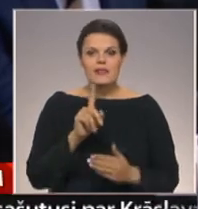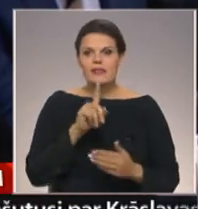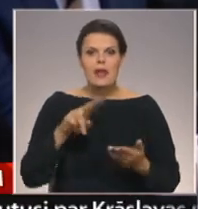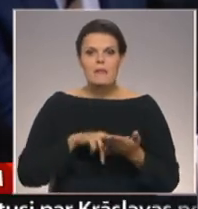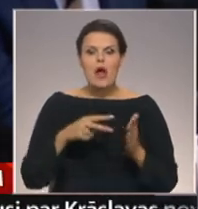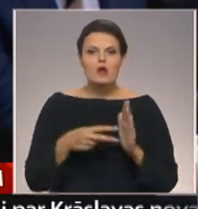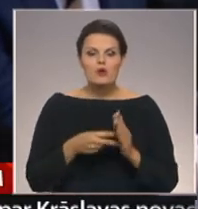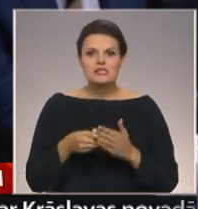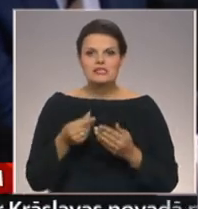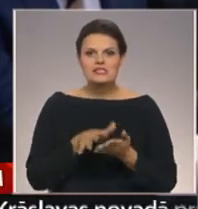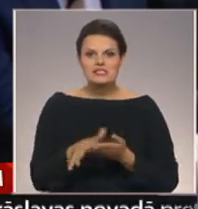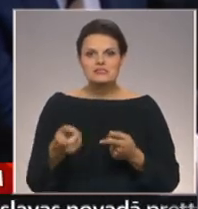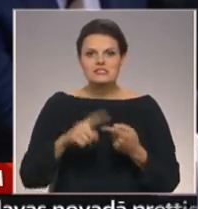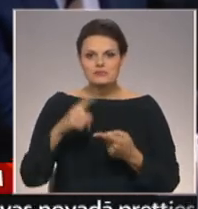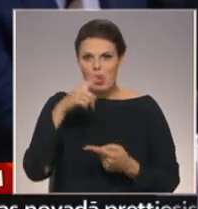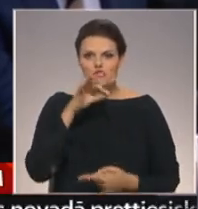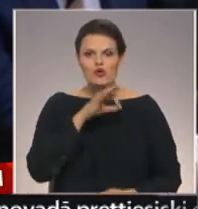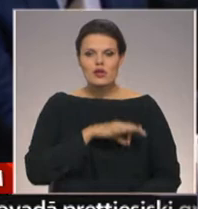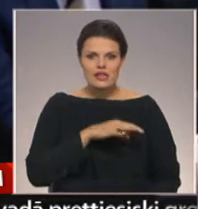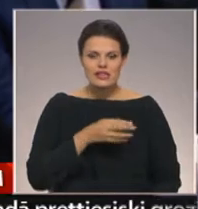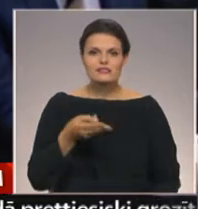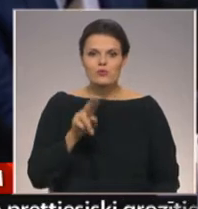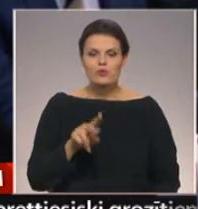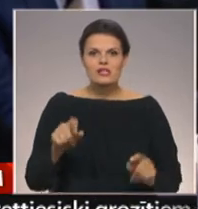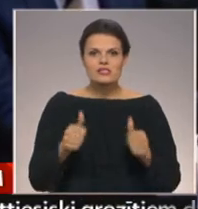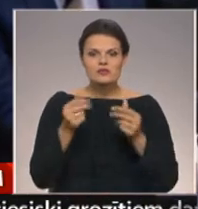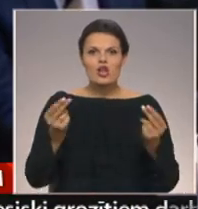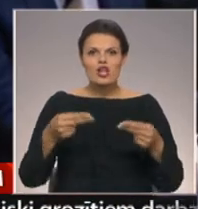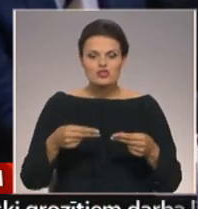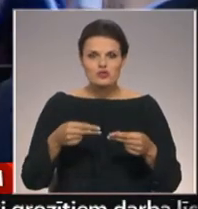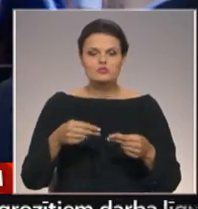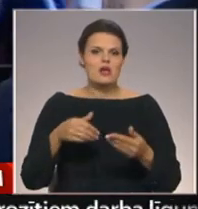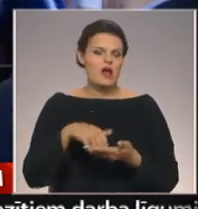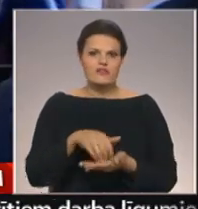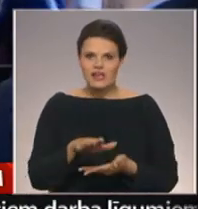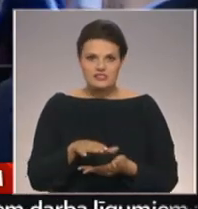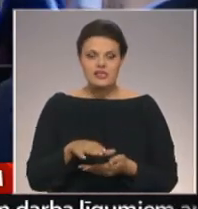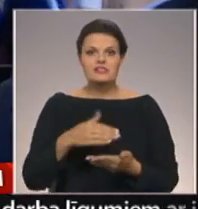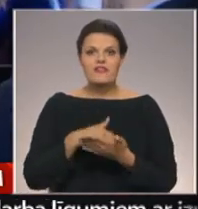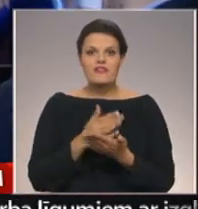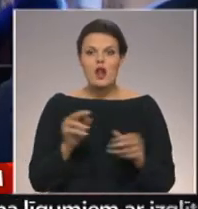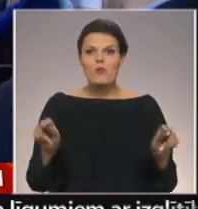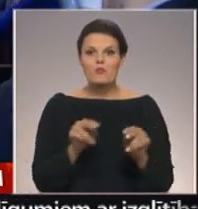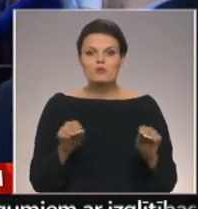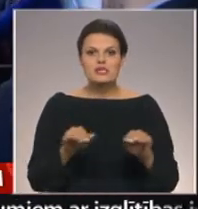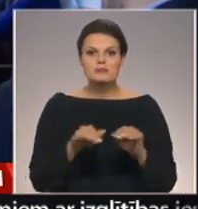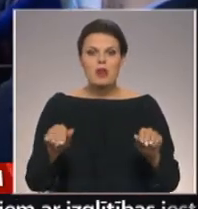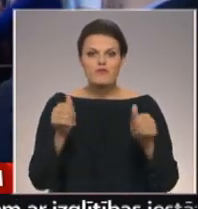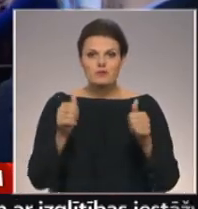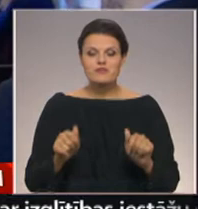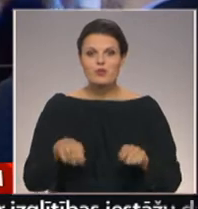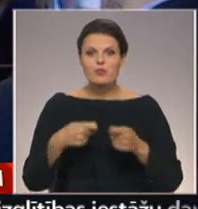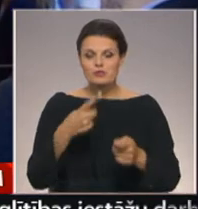neparedzētas izmaksas saistībā ar autora atlīdzībām, un līdz ar to no līguma slēgšanas atteicās. Daļu mūzikas platformas veidošanai